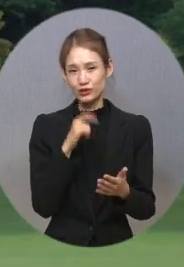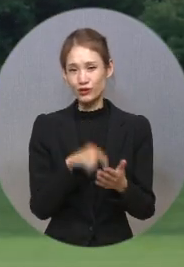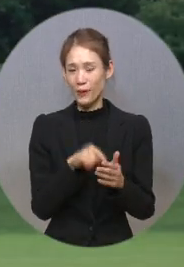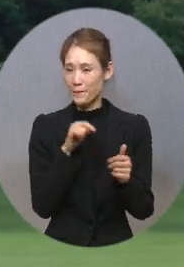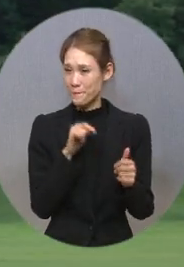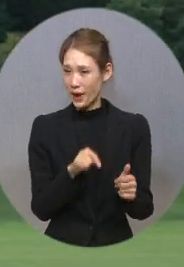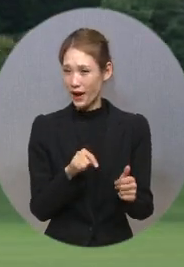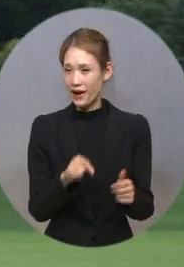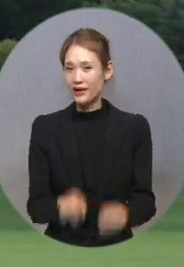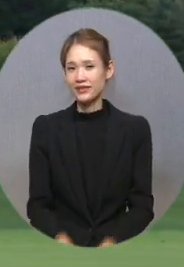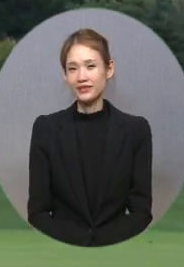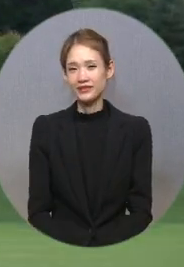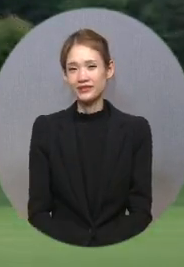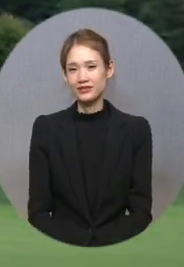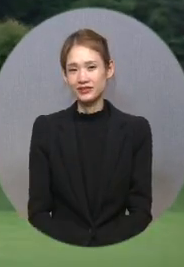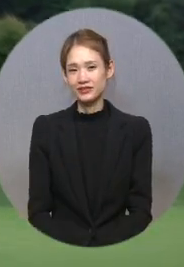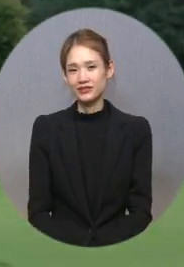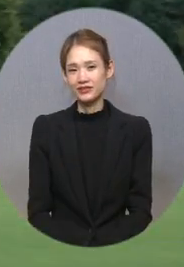시켜야겠는데.